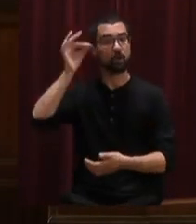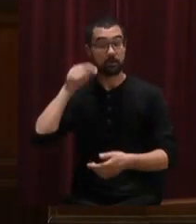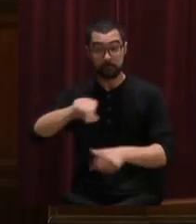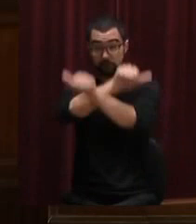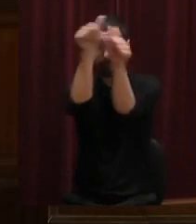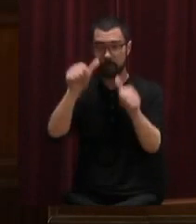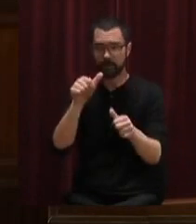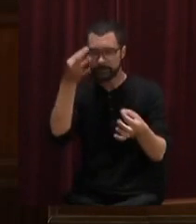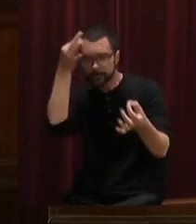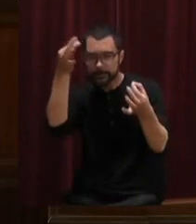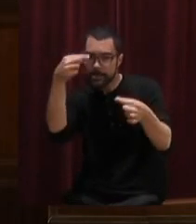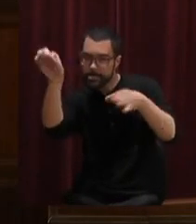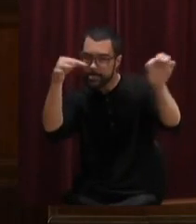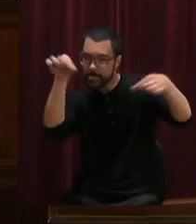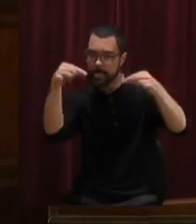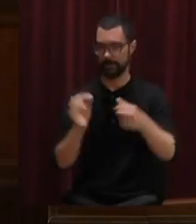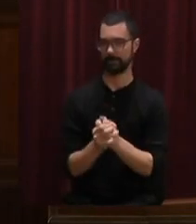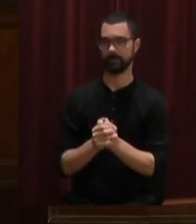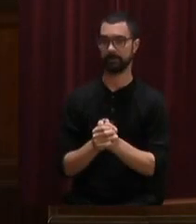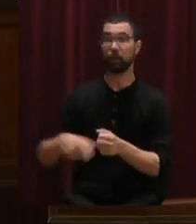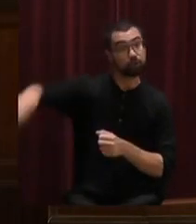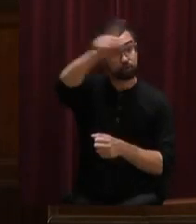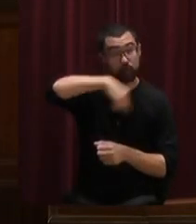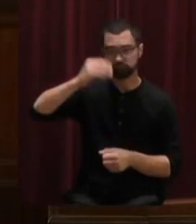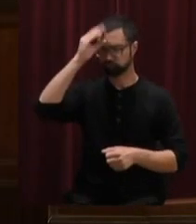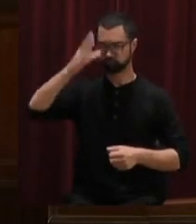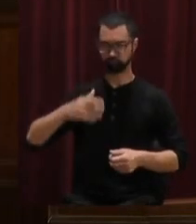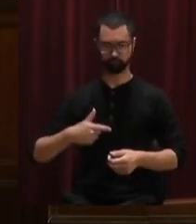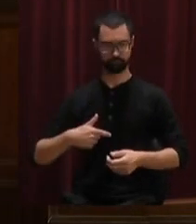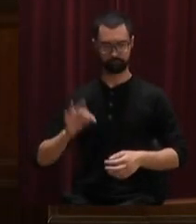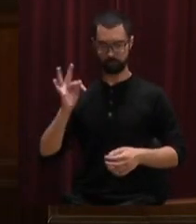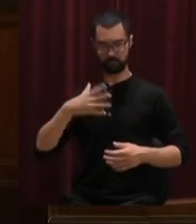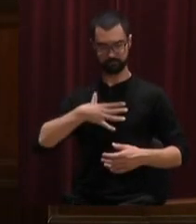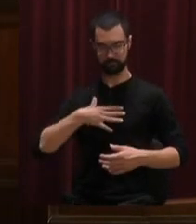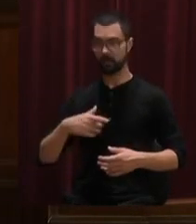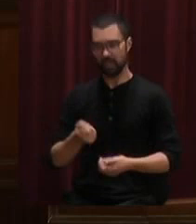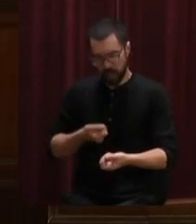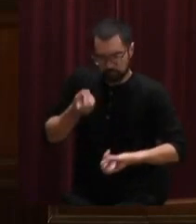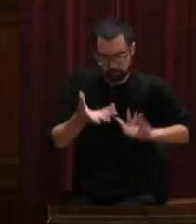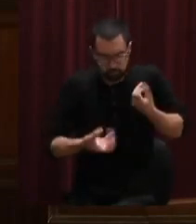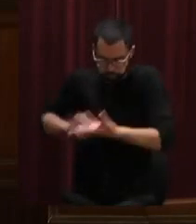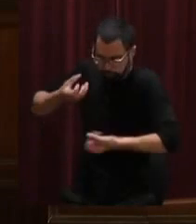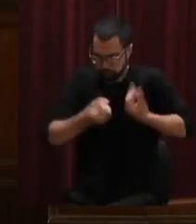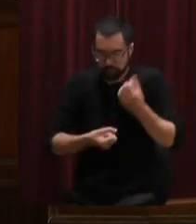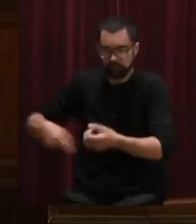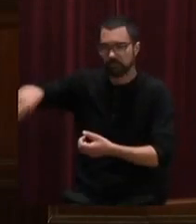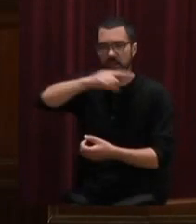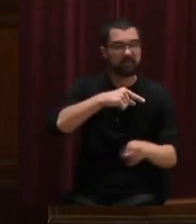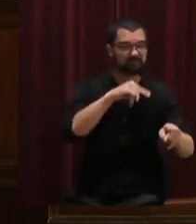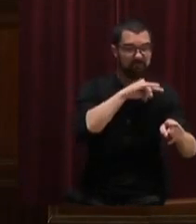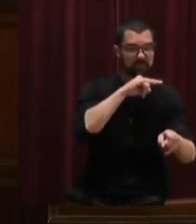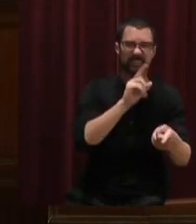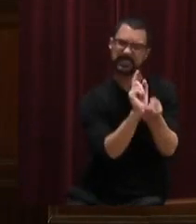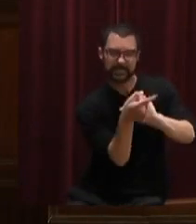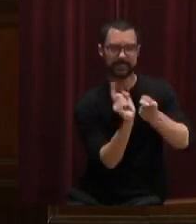model. Alimentem amb el talent de tots allò que funciona, corregim en l'esforç de tots allò que no va bé, garantim un futur